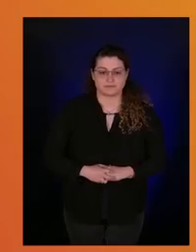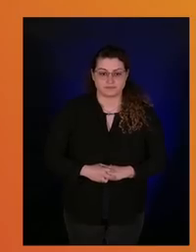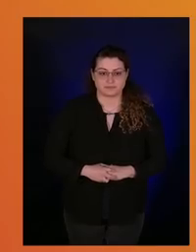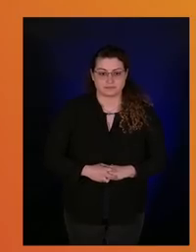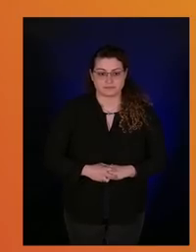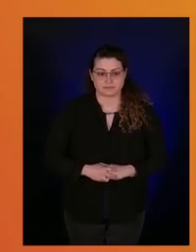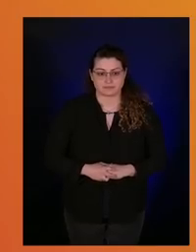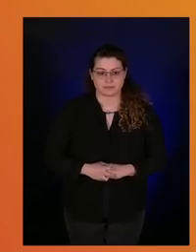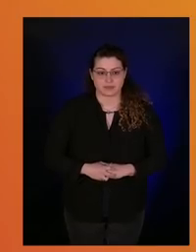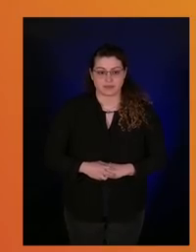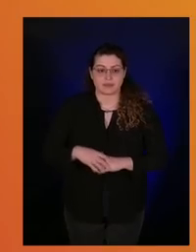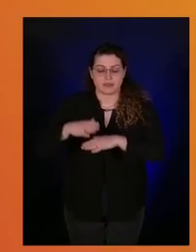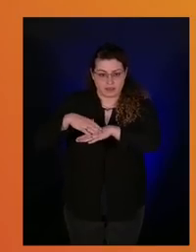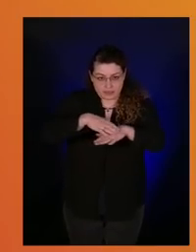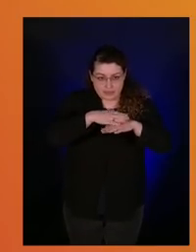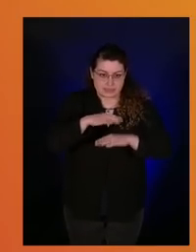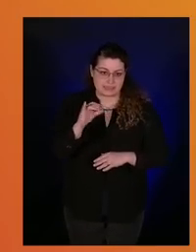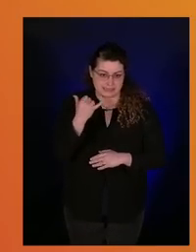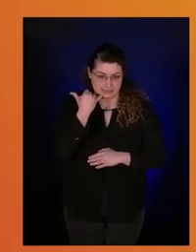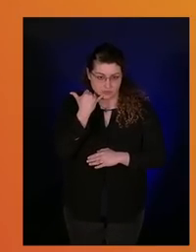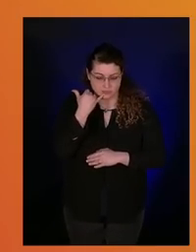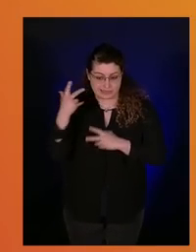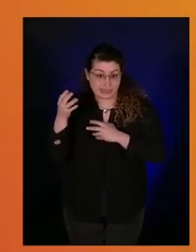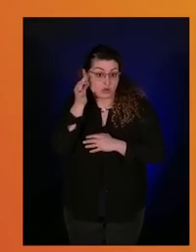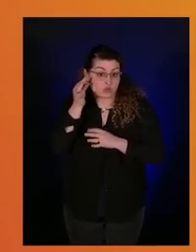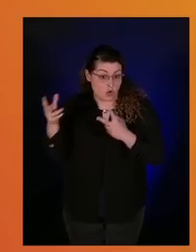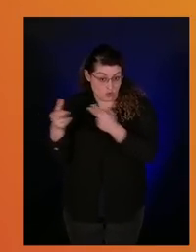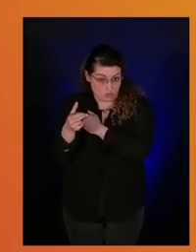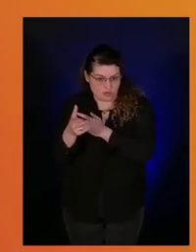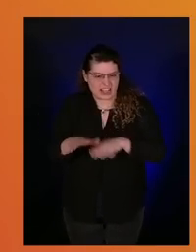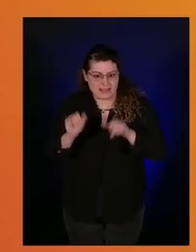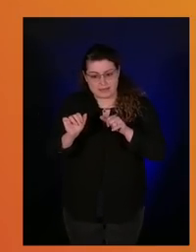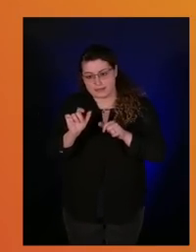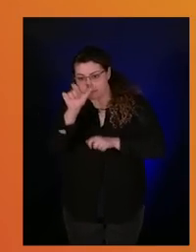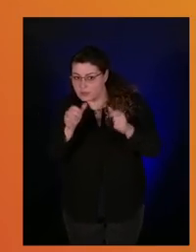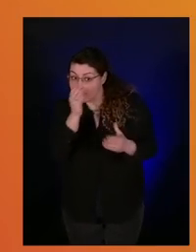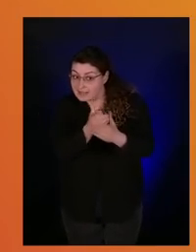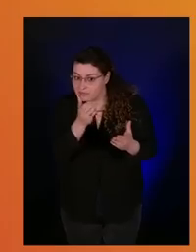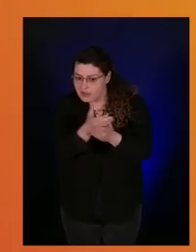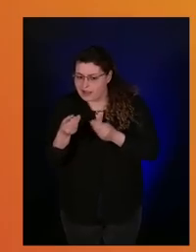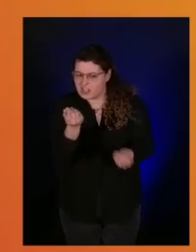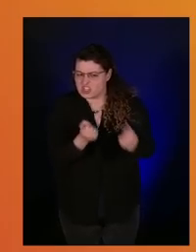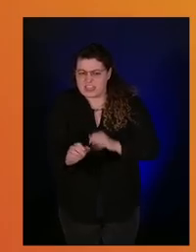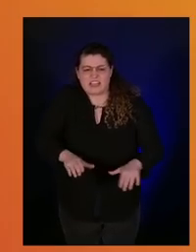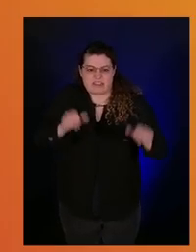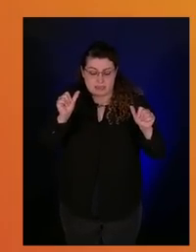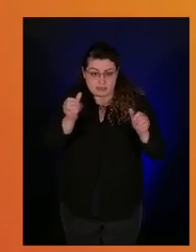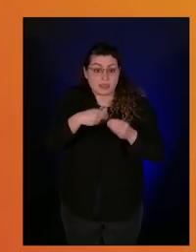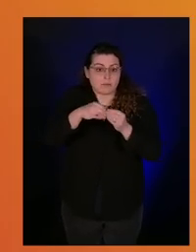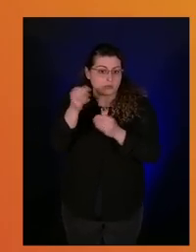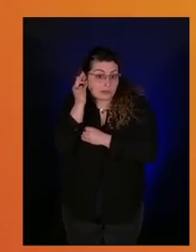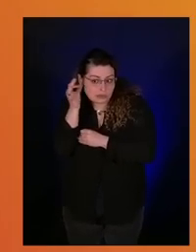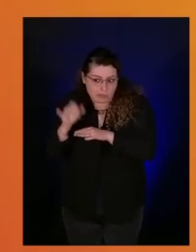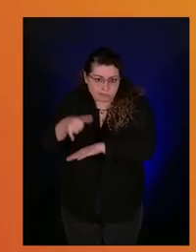Je vous demande aussi de mettre vos portables en silencieux de manière à ne pas gêner les intervenants et puis pas gêner avec les sonneries pendant